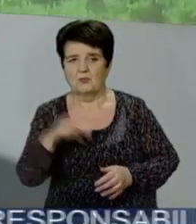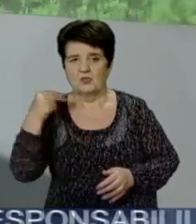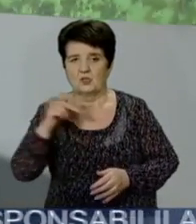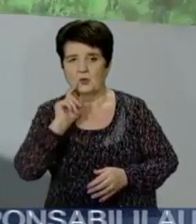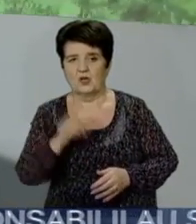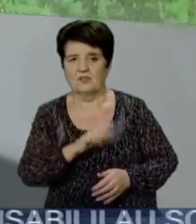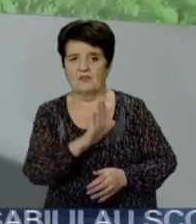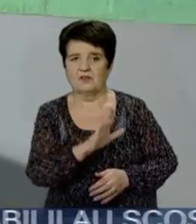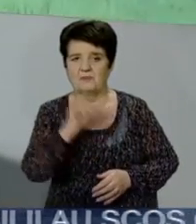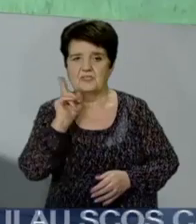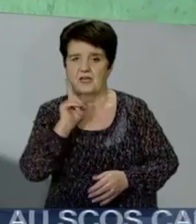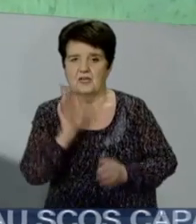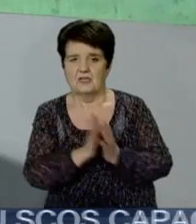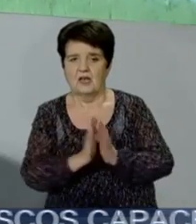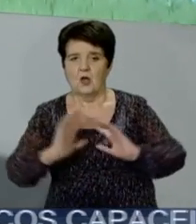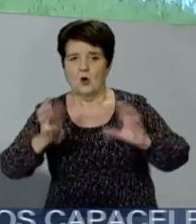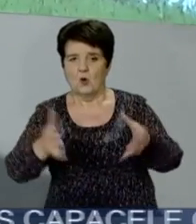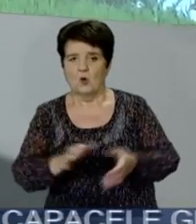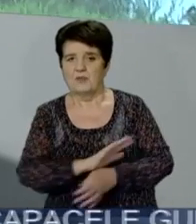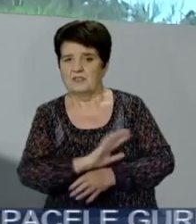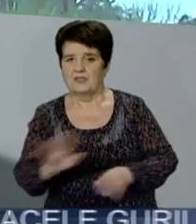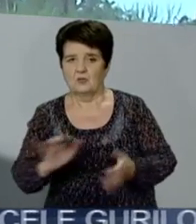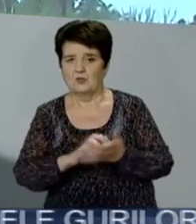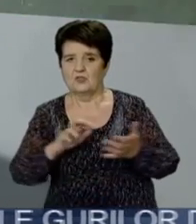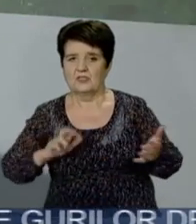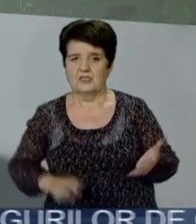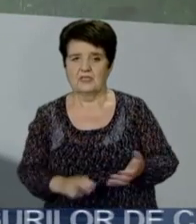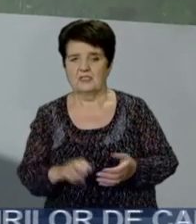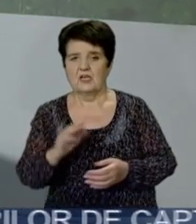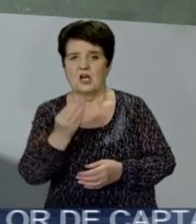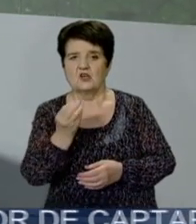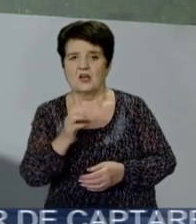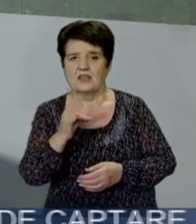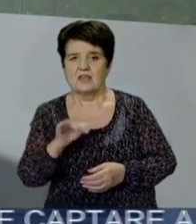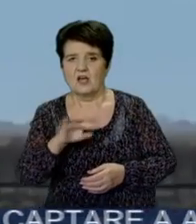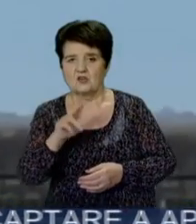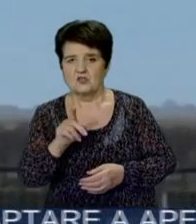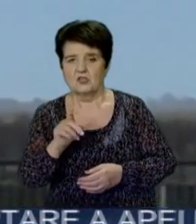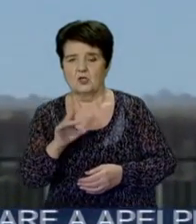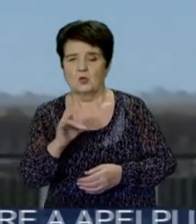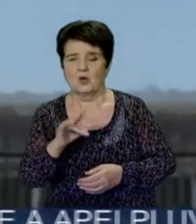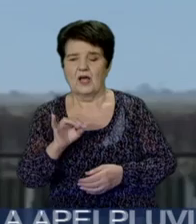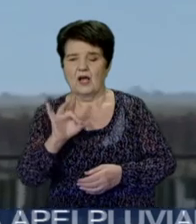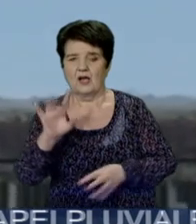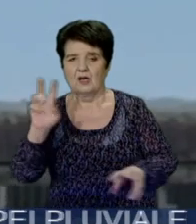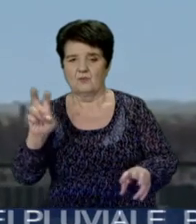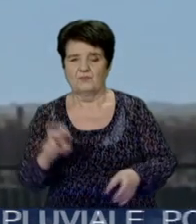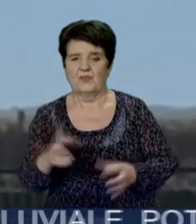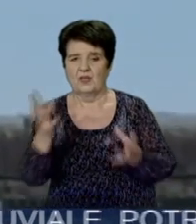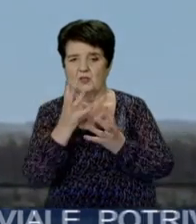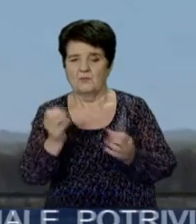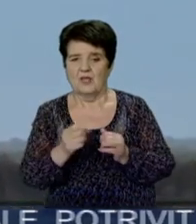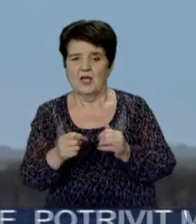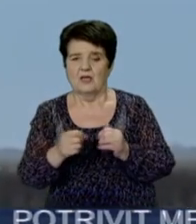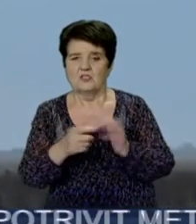ucrainean Vladimir Zelenski cere lumii să nu cedeze șantajului nuclear. În noapte de 16